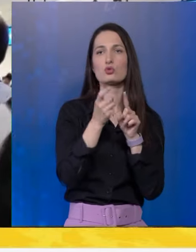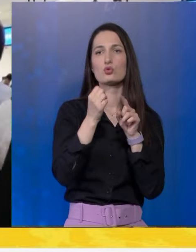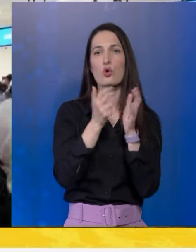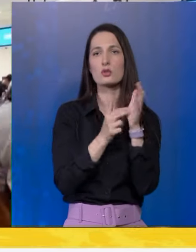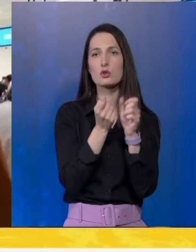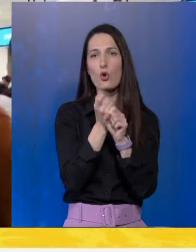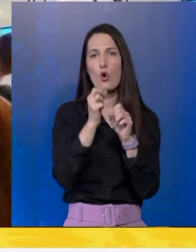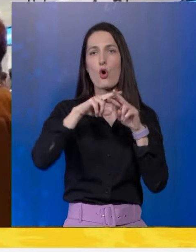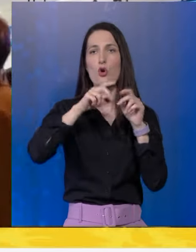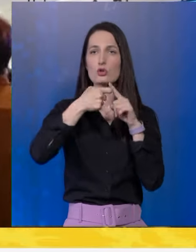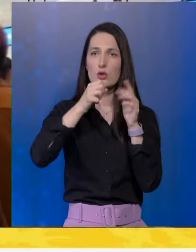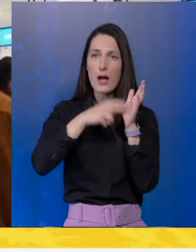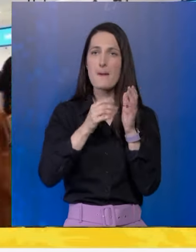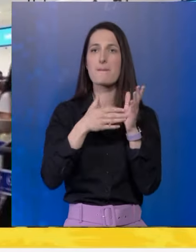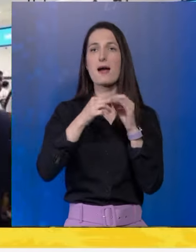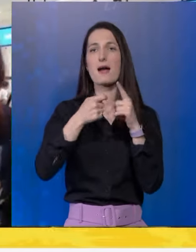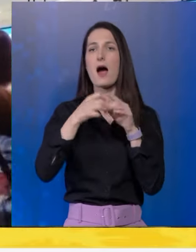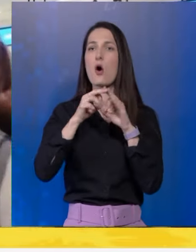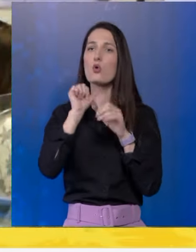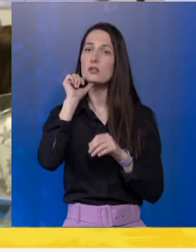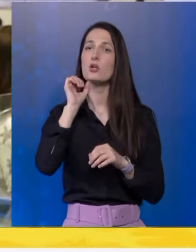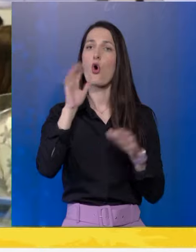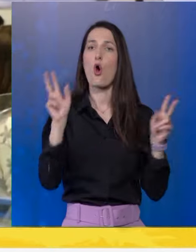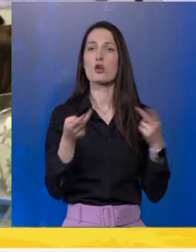i olakšali njegov integrisani razvoj.